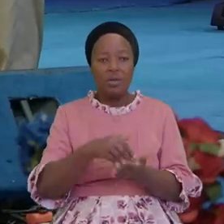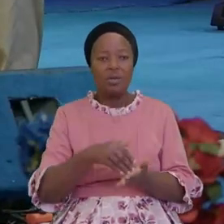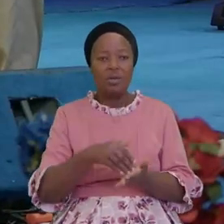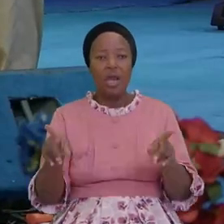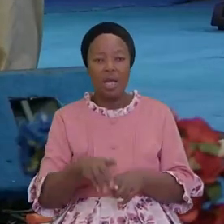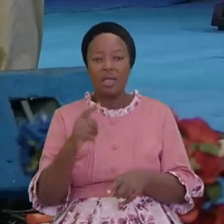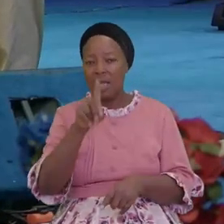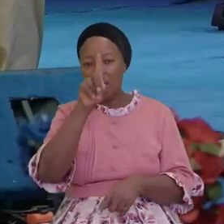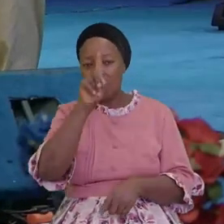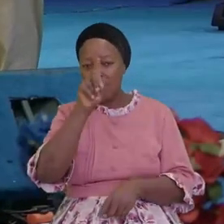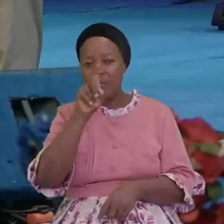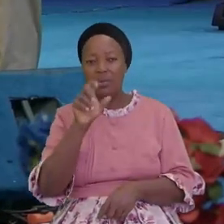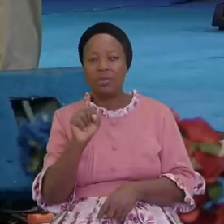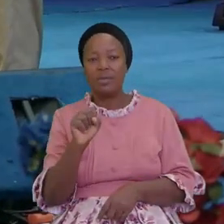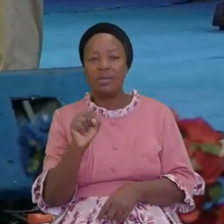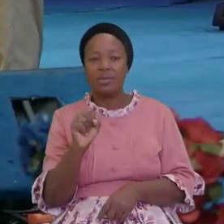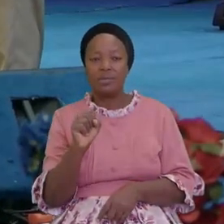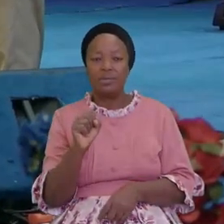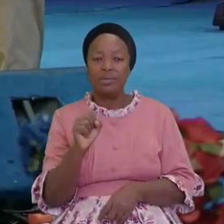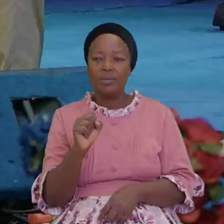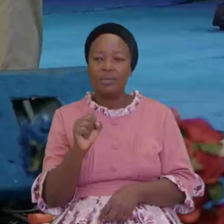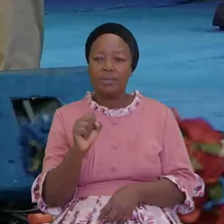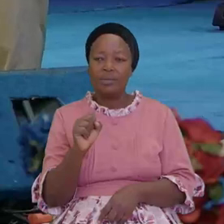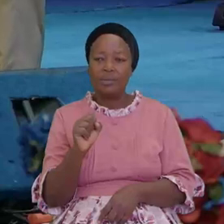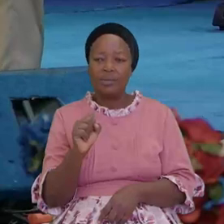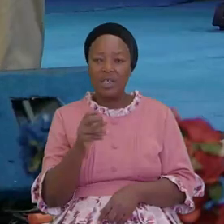Qui te fait rajeunir comme l'aigle.